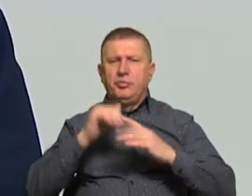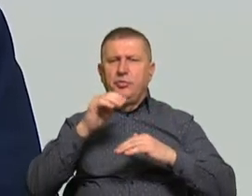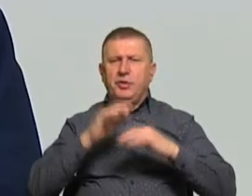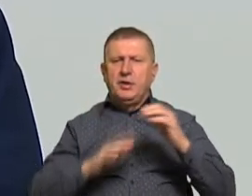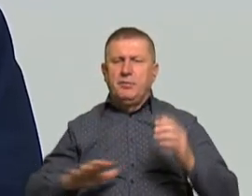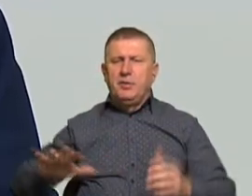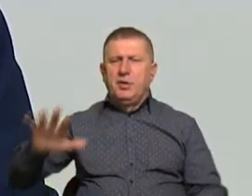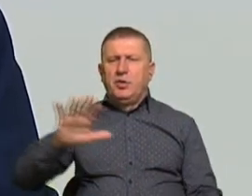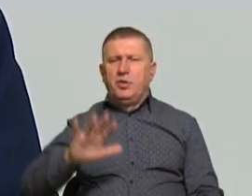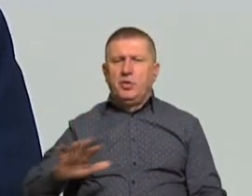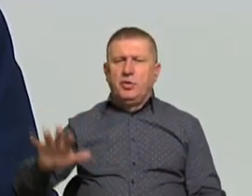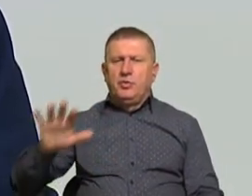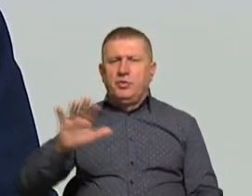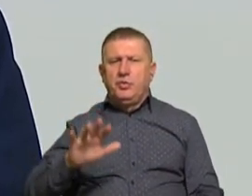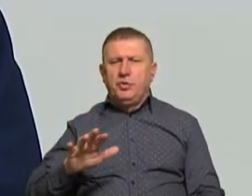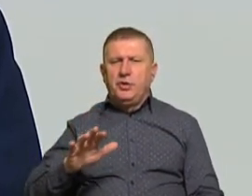na